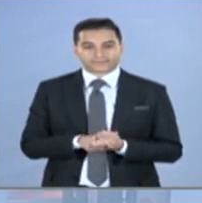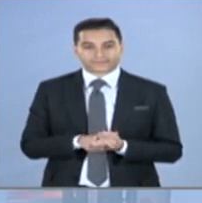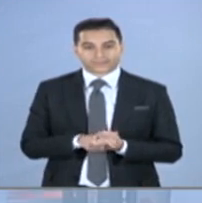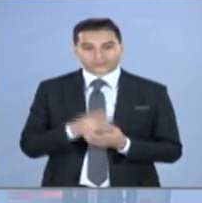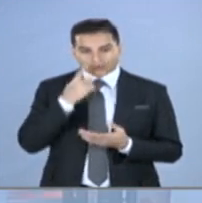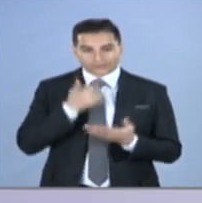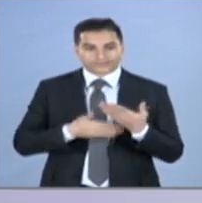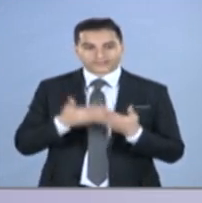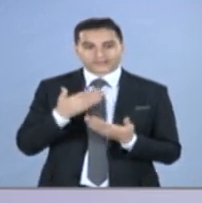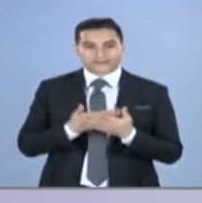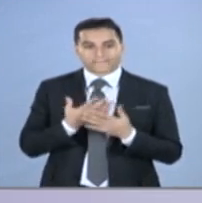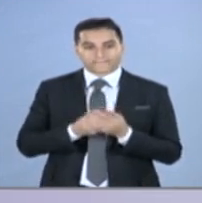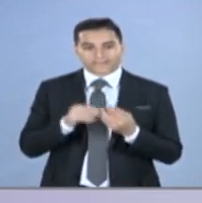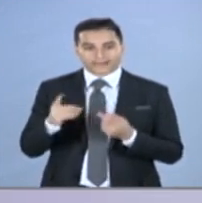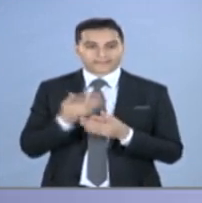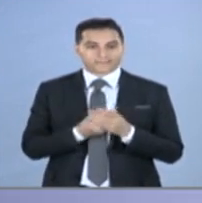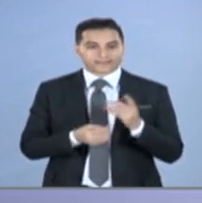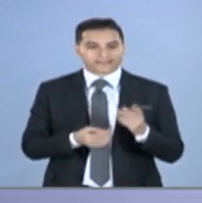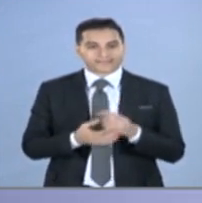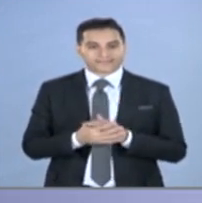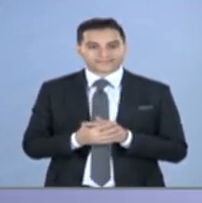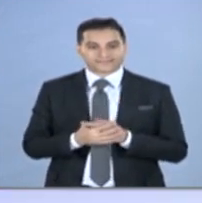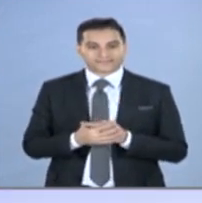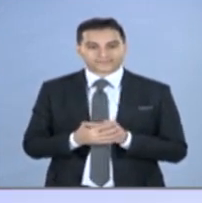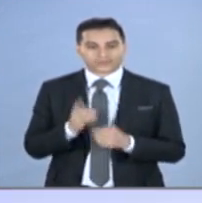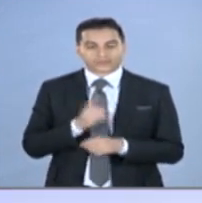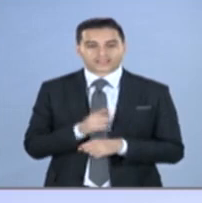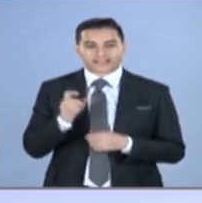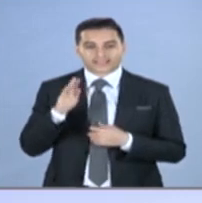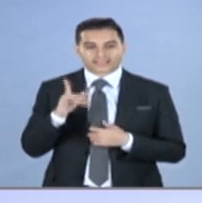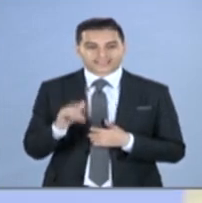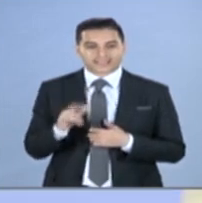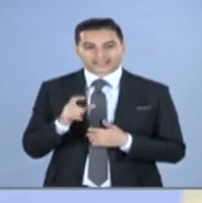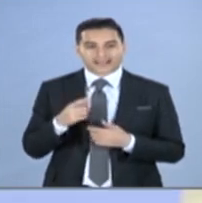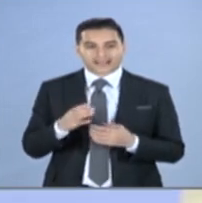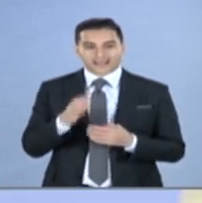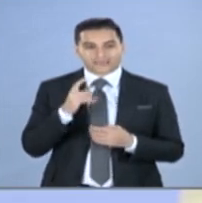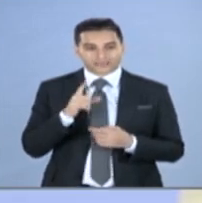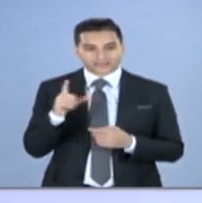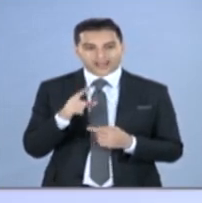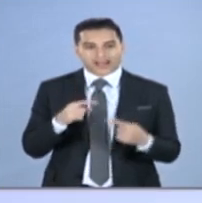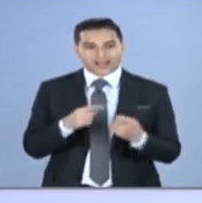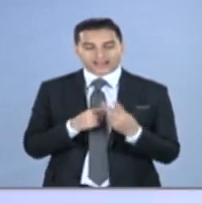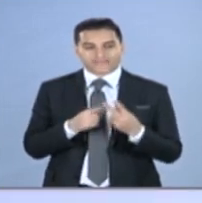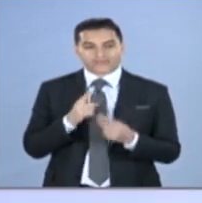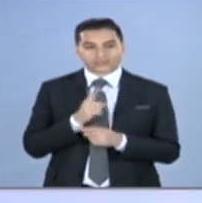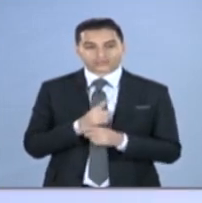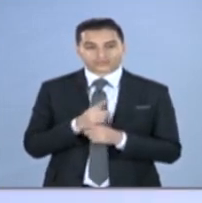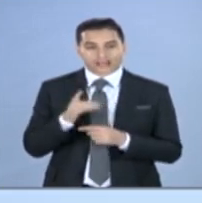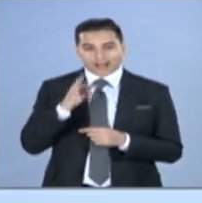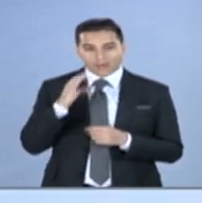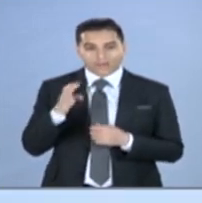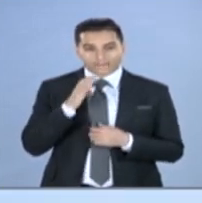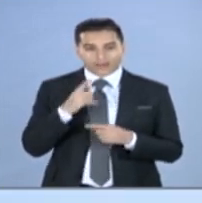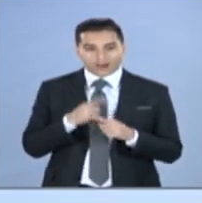وهنرجع لأيسل والمراية. مدام نسرين لو جاوبتي صح يبقى معاكي هدفين، مدام ناهد